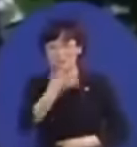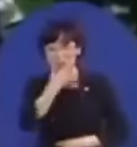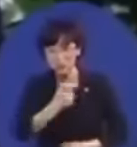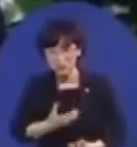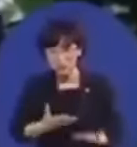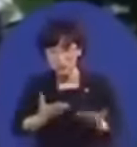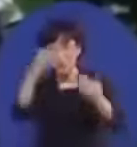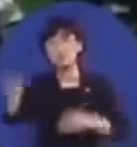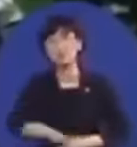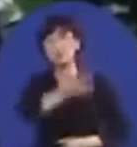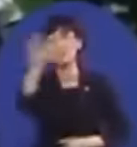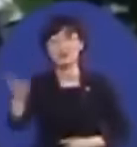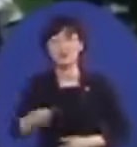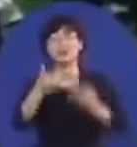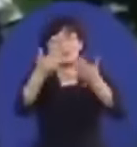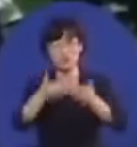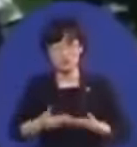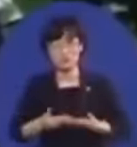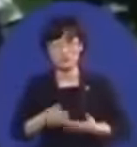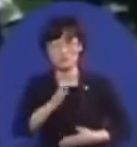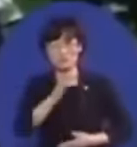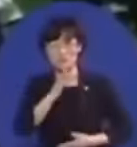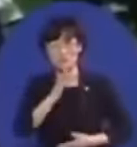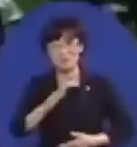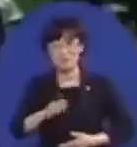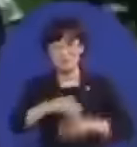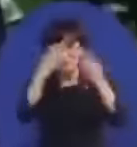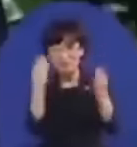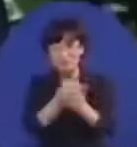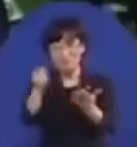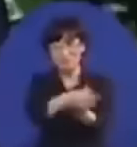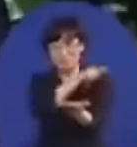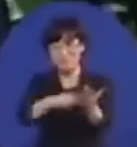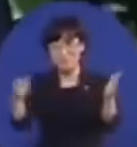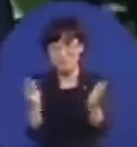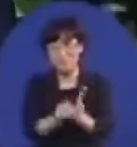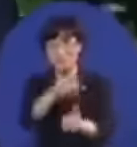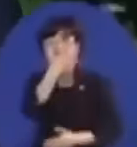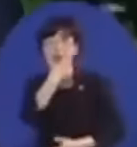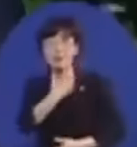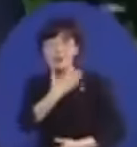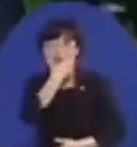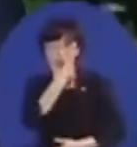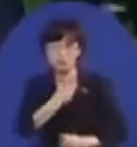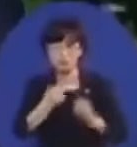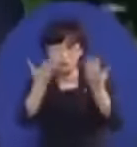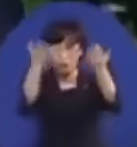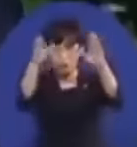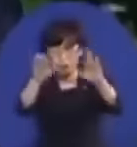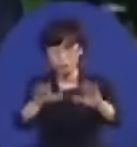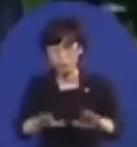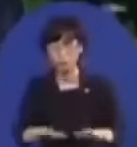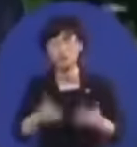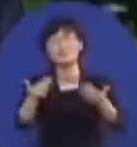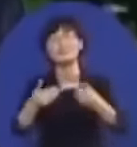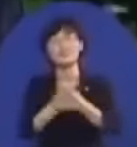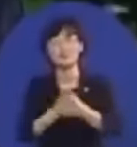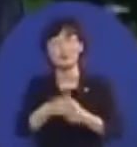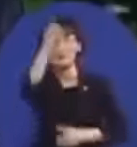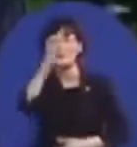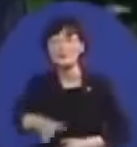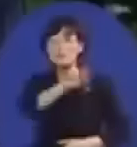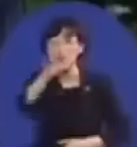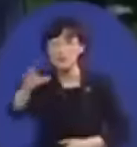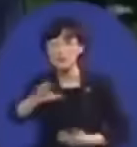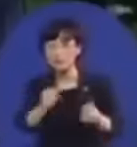축복을 우리에게 주십니다. 저주를 다 청산하시고 아브라함의 축복을 주시는 것이요. 십자가에서 죽었다